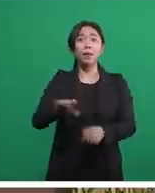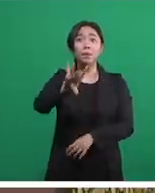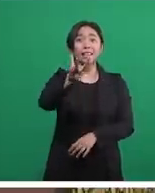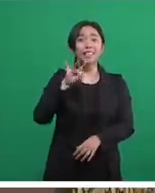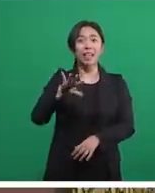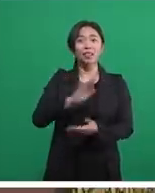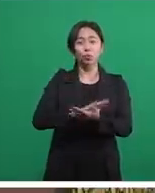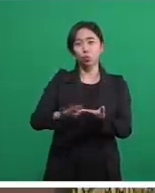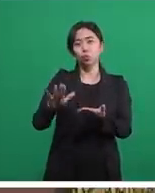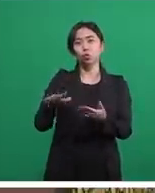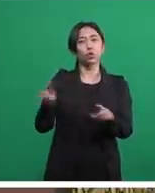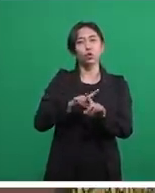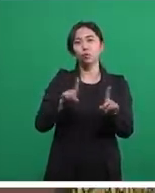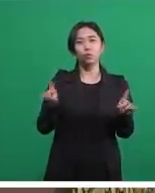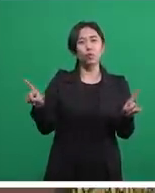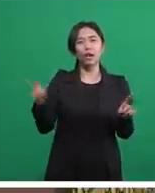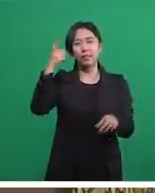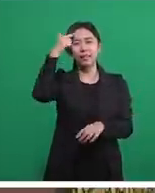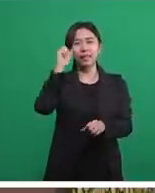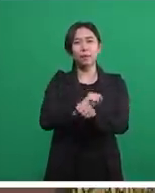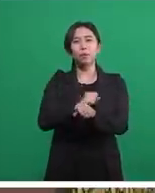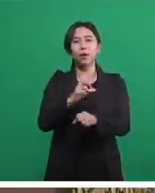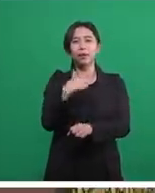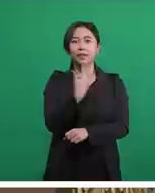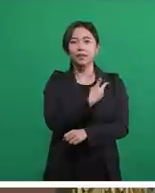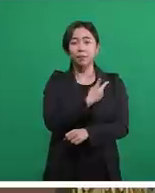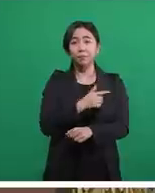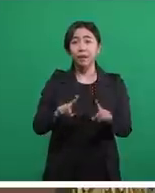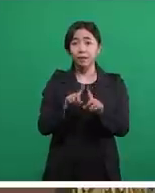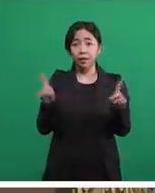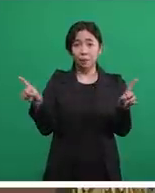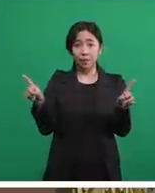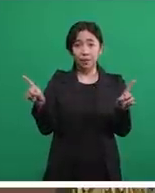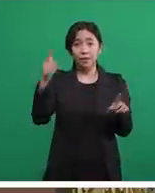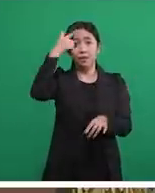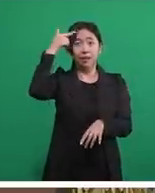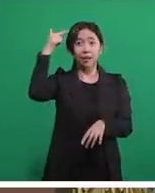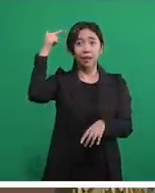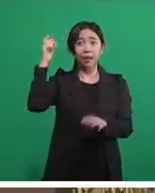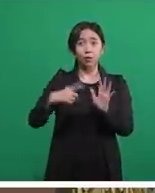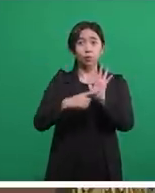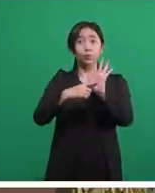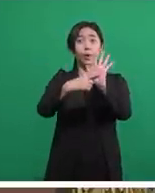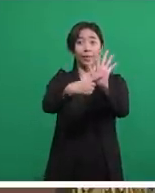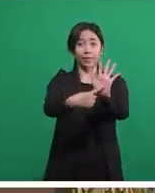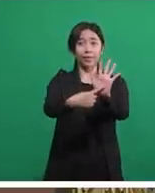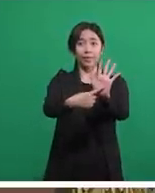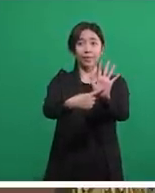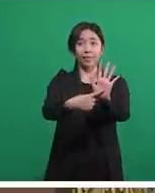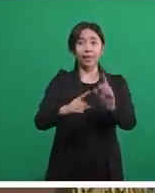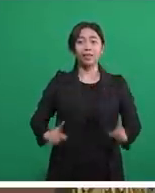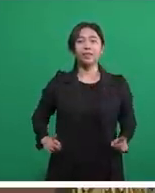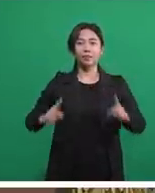kudus, bukan berdasarkan perbuatan kita, melainkan berdasarkan maksud dan